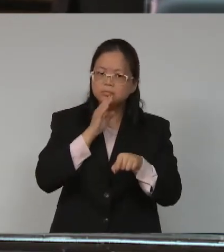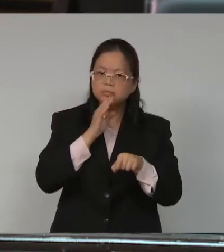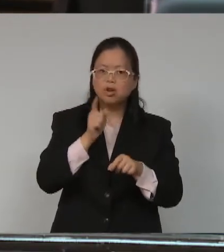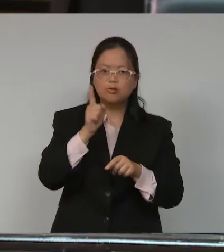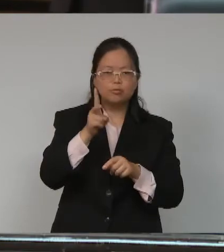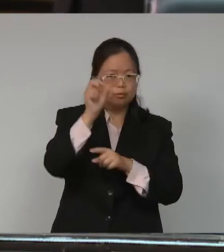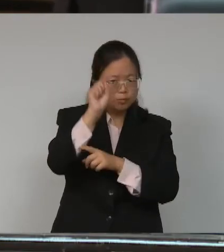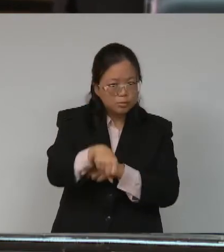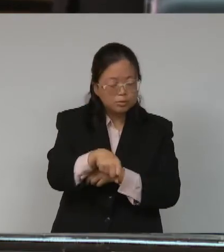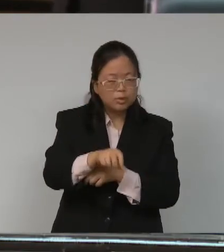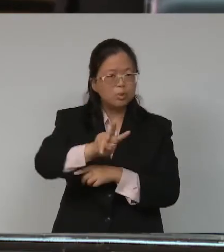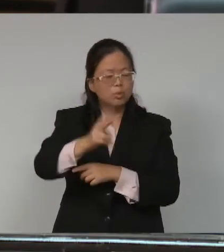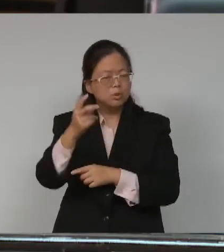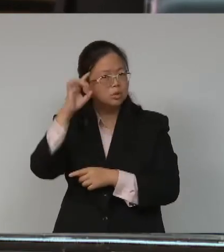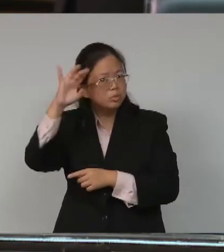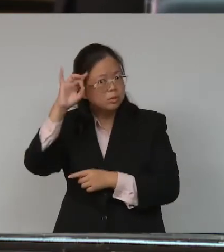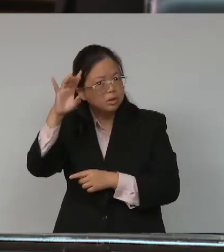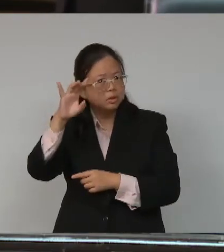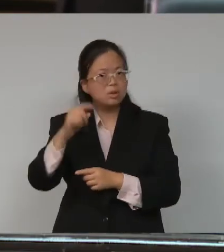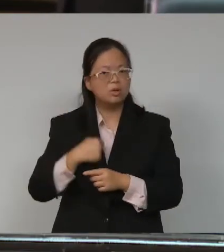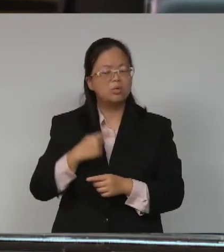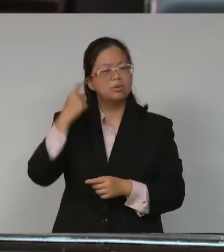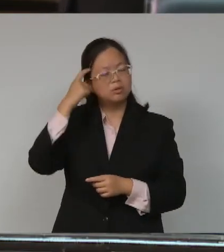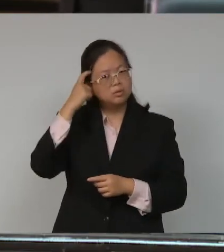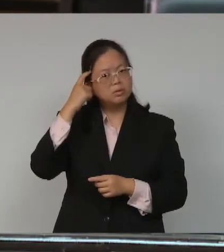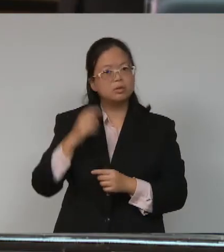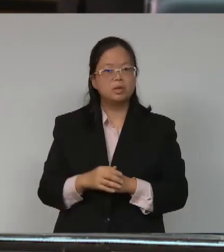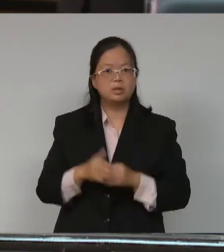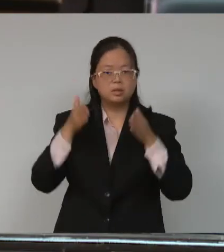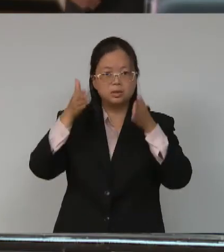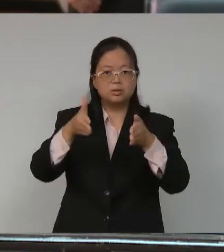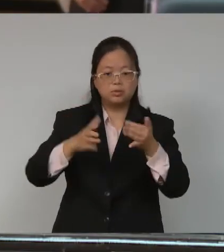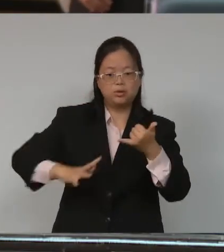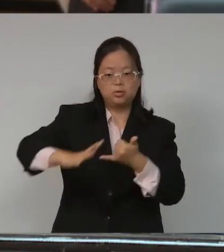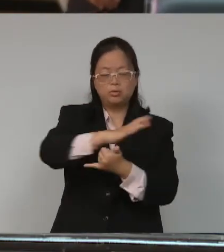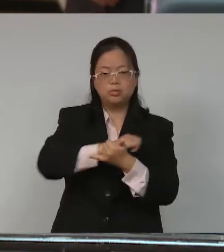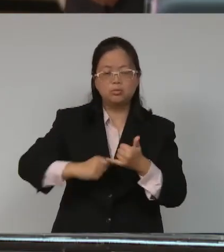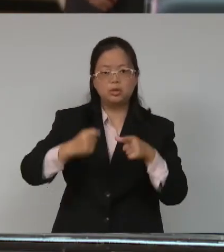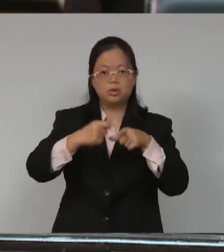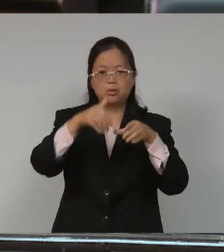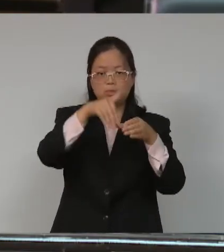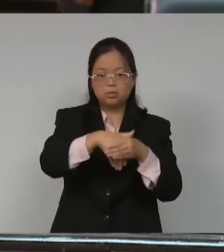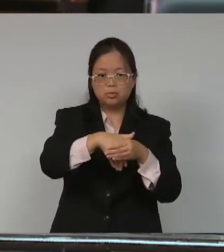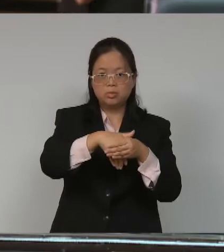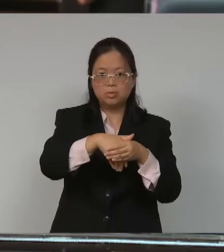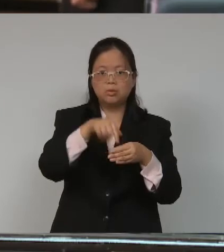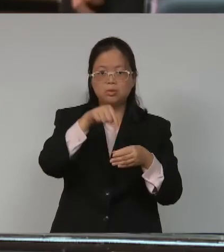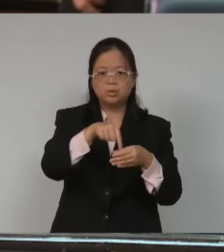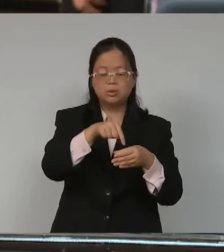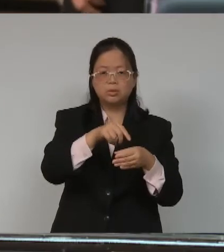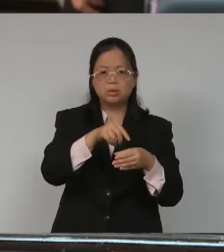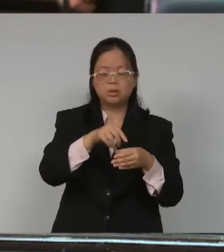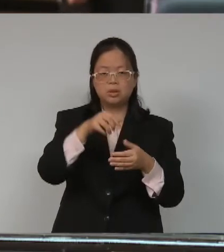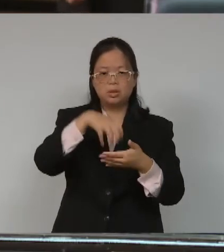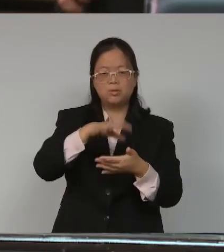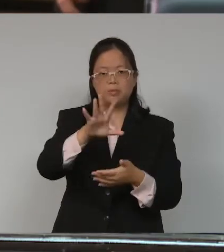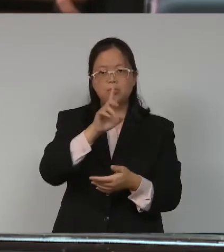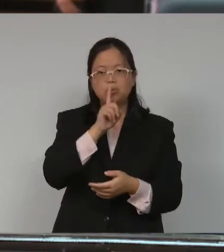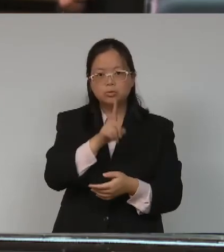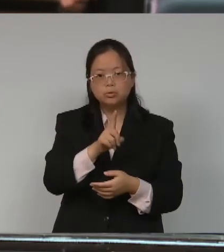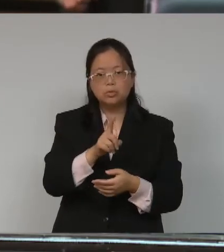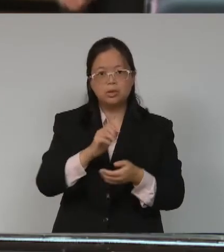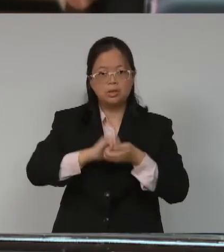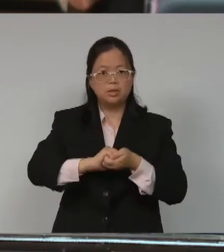认为呢，第2条第2项呢有关全国性的公民投票呢， 他并没有排除说我一定要